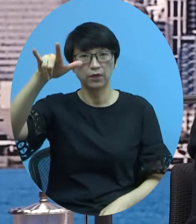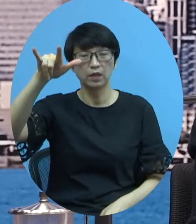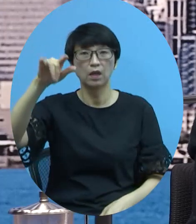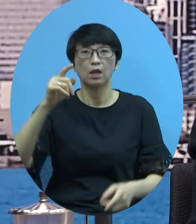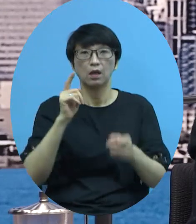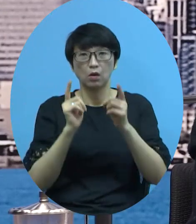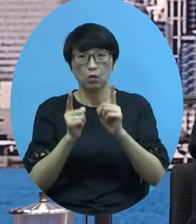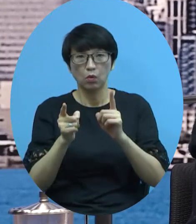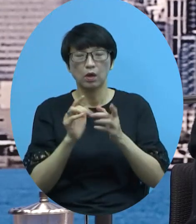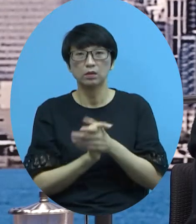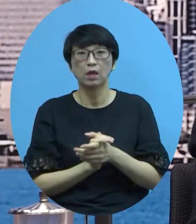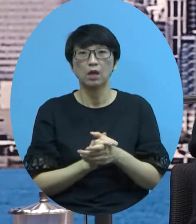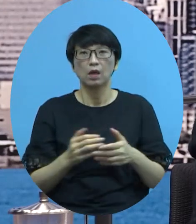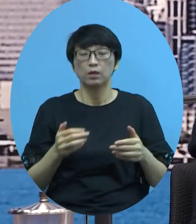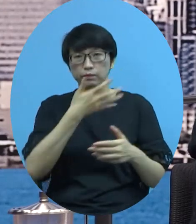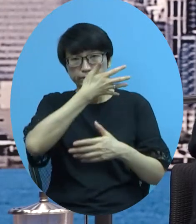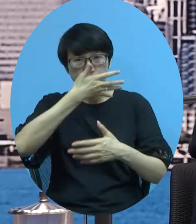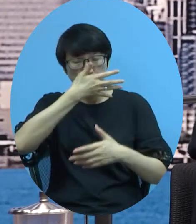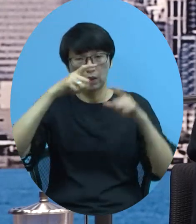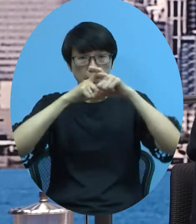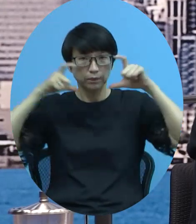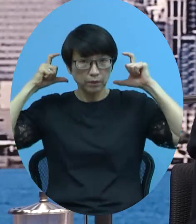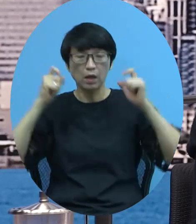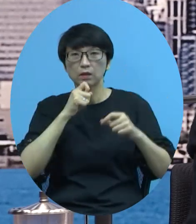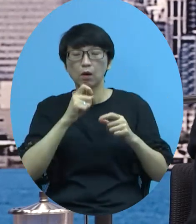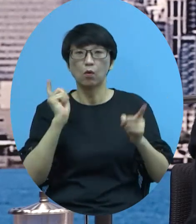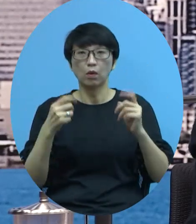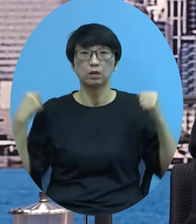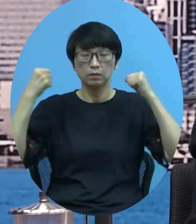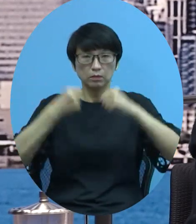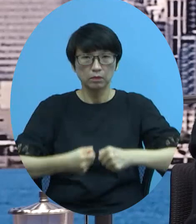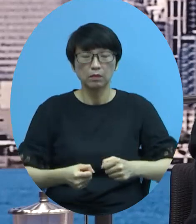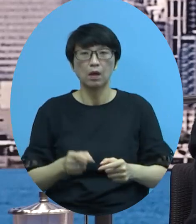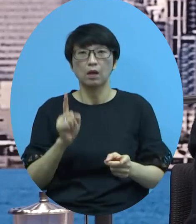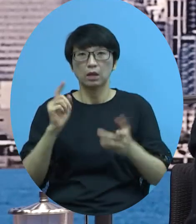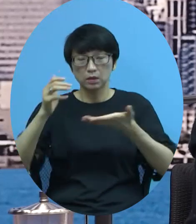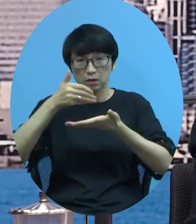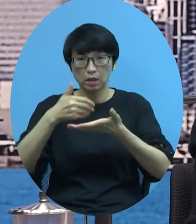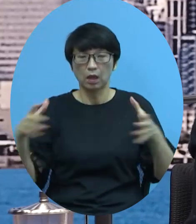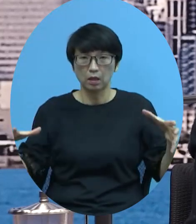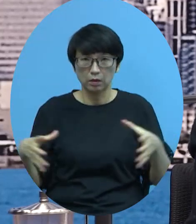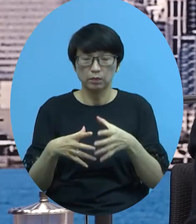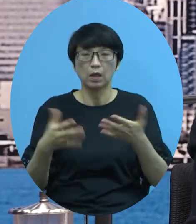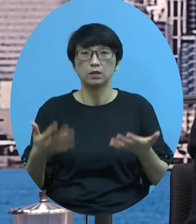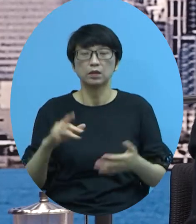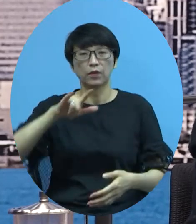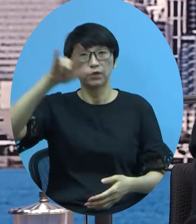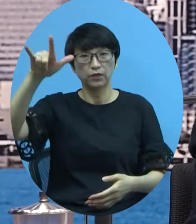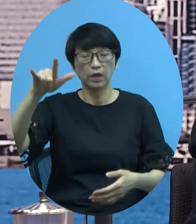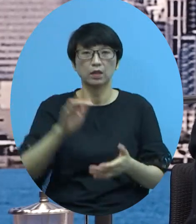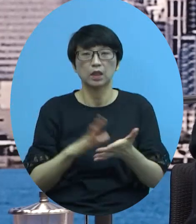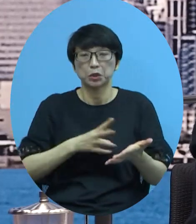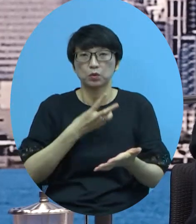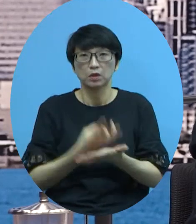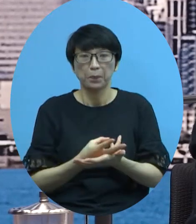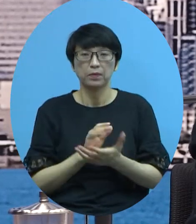比較多嘅防疫措施啦，即係唔同以前可能大家唔會戴口罩啊，一齊食嘢。而家大家搭飛機都會係比較小心，